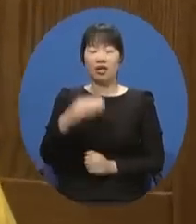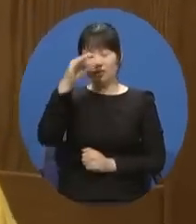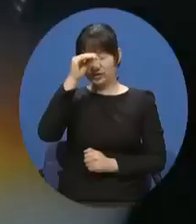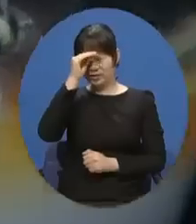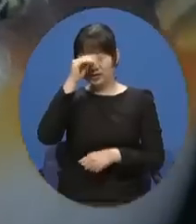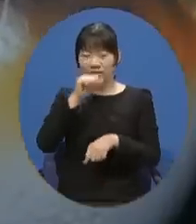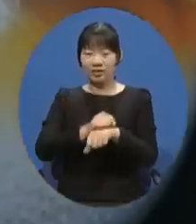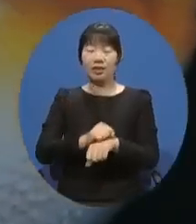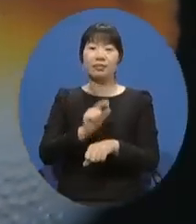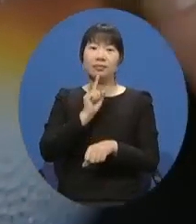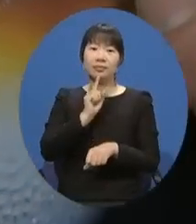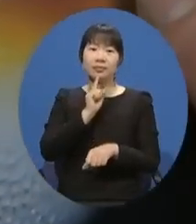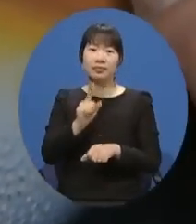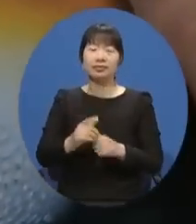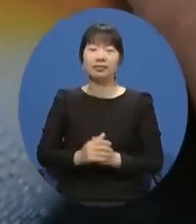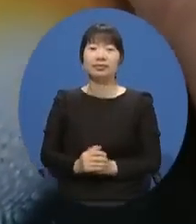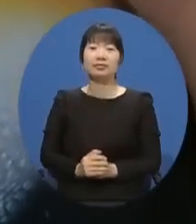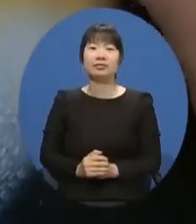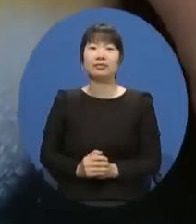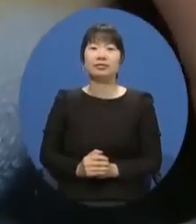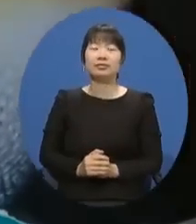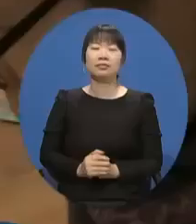흉내내기도 잘한답니다.